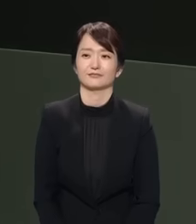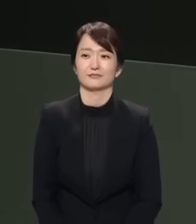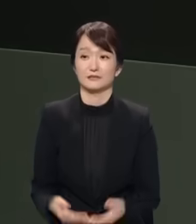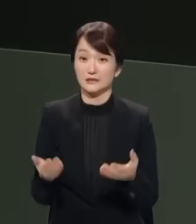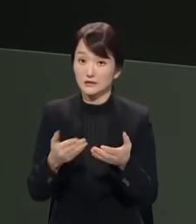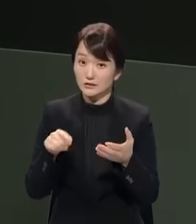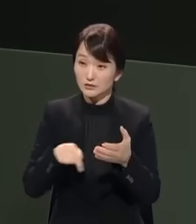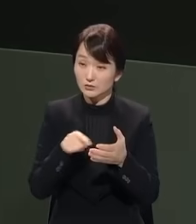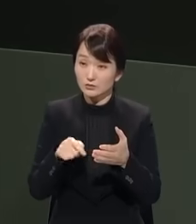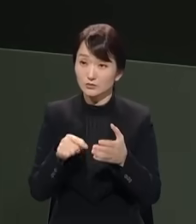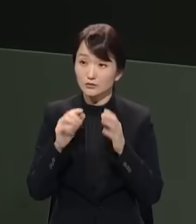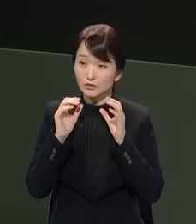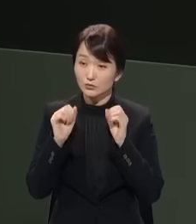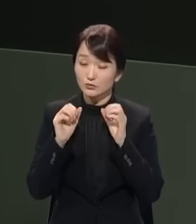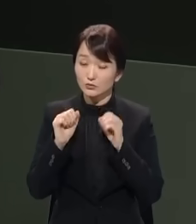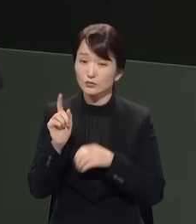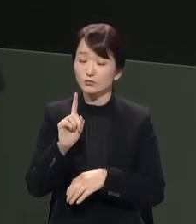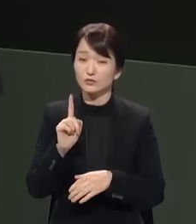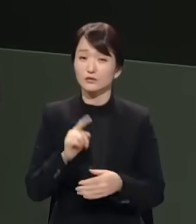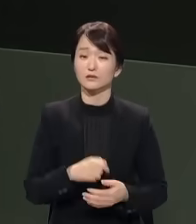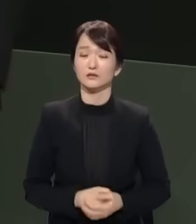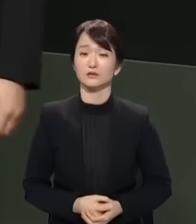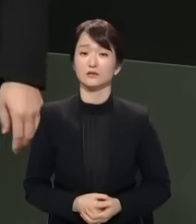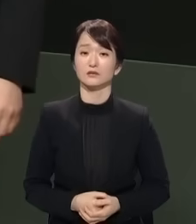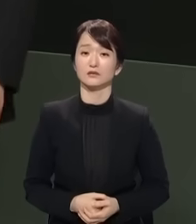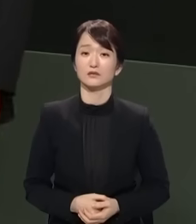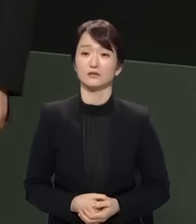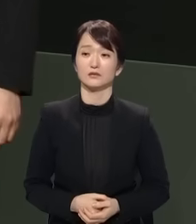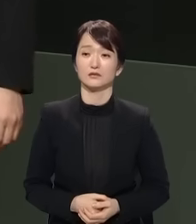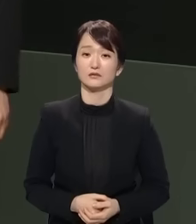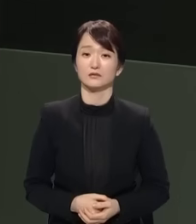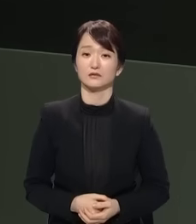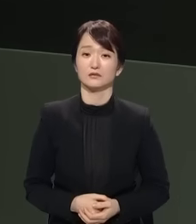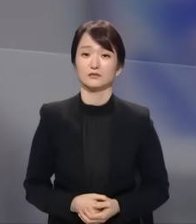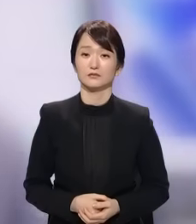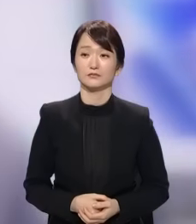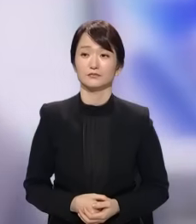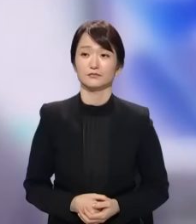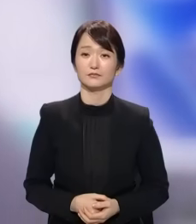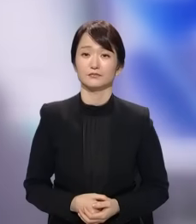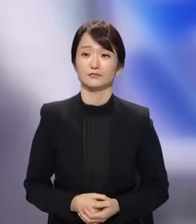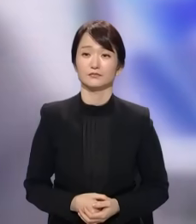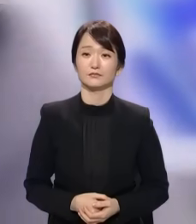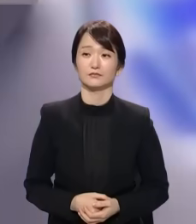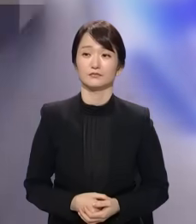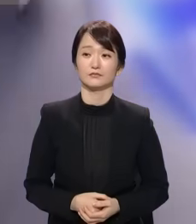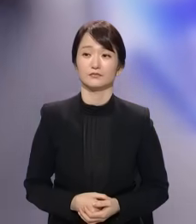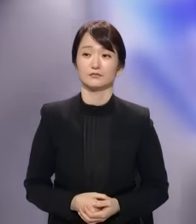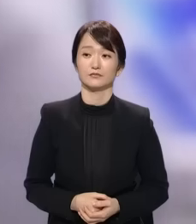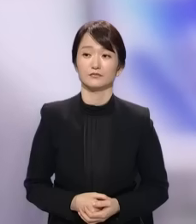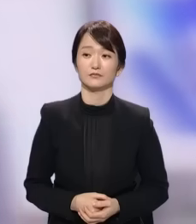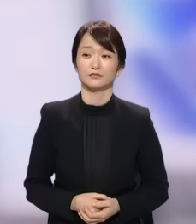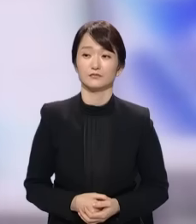근무 중 부업입니다. 자, 이게 무슨 얘기일까요? 함께 보시죠.